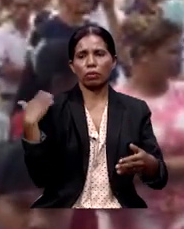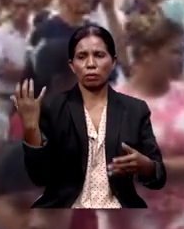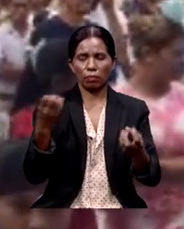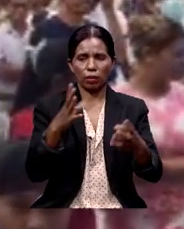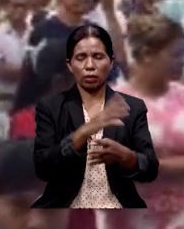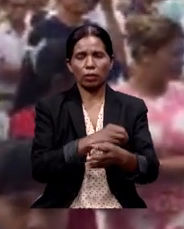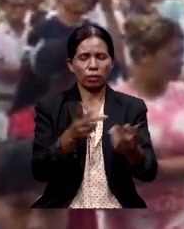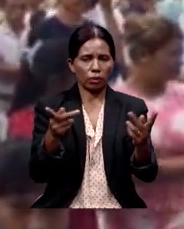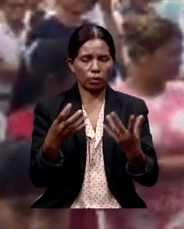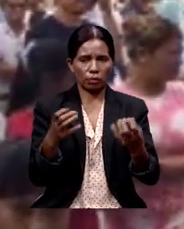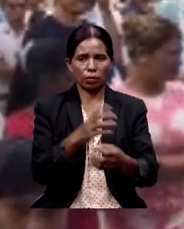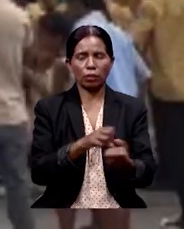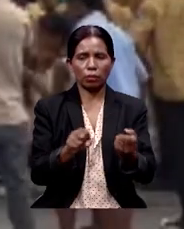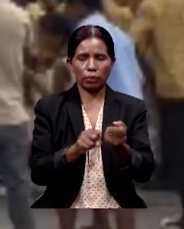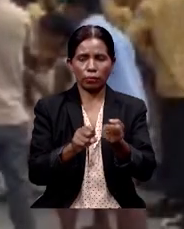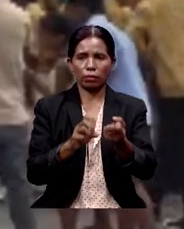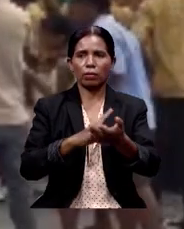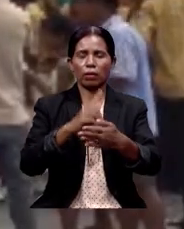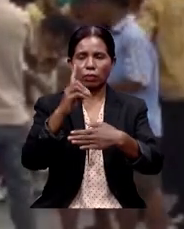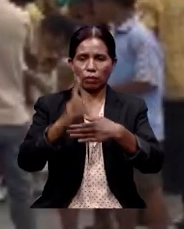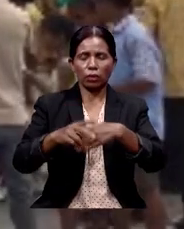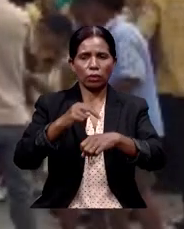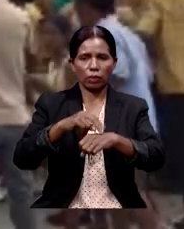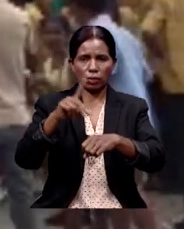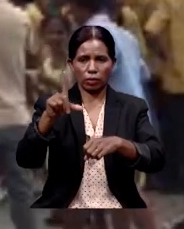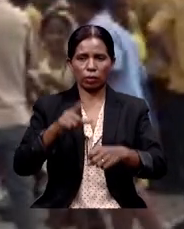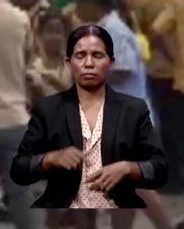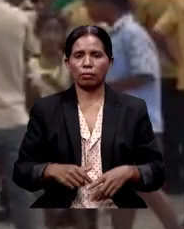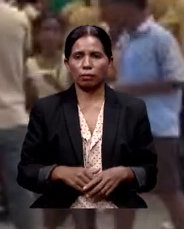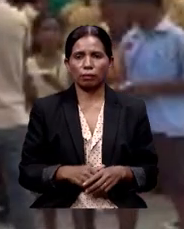area oi oin o dikontribui ba desenvolvimento nasional. Feliciano Venancio Belo, GMN.